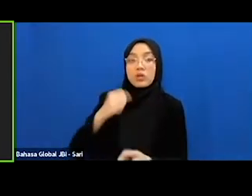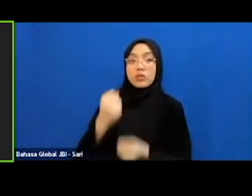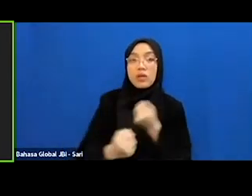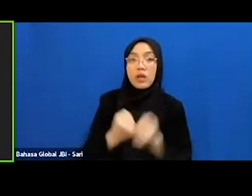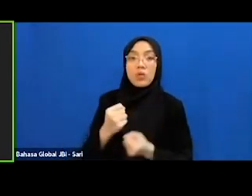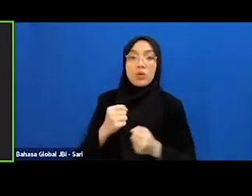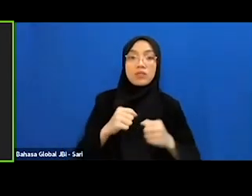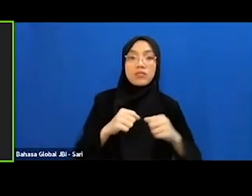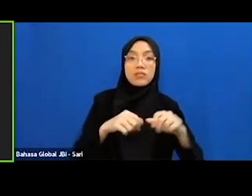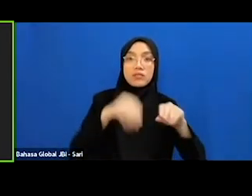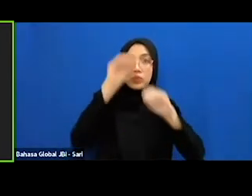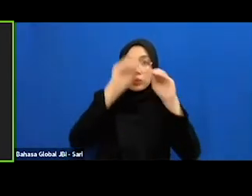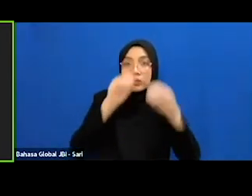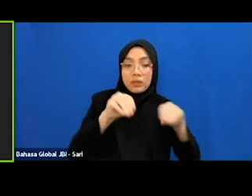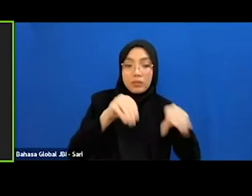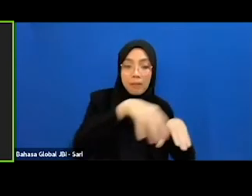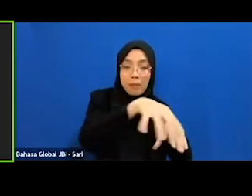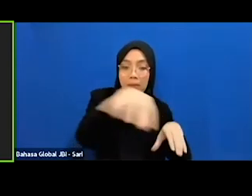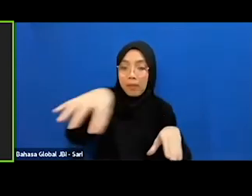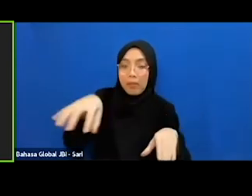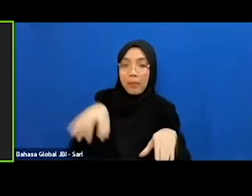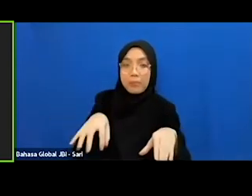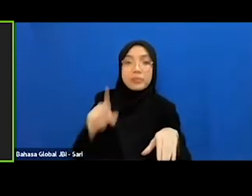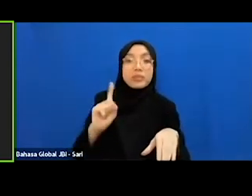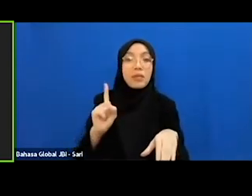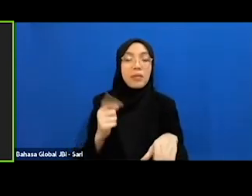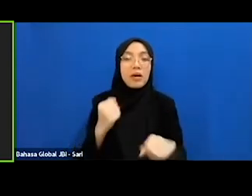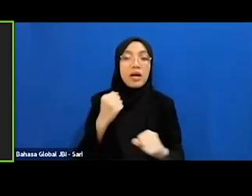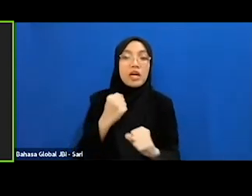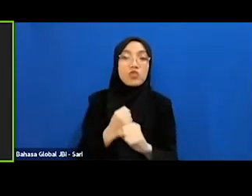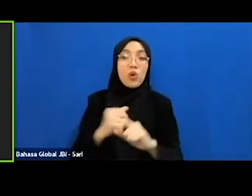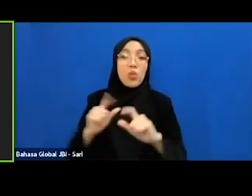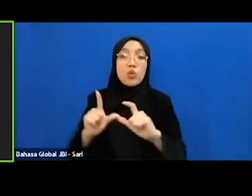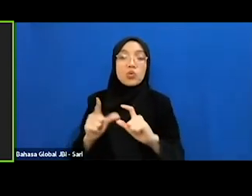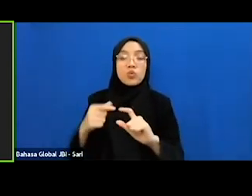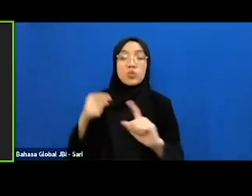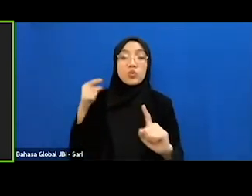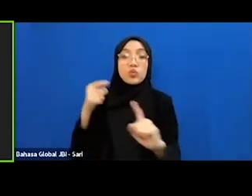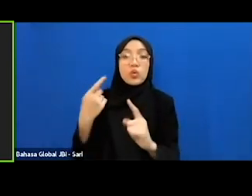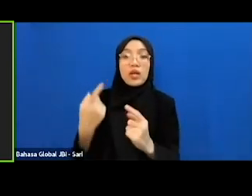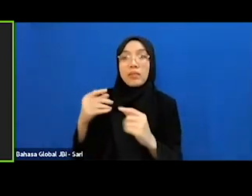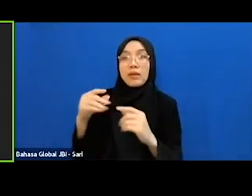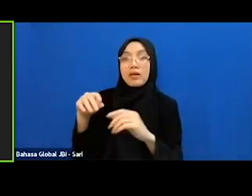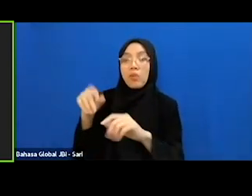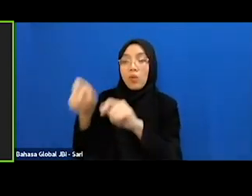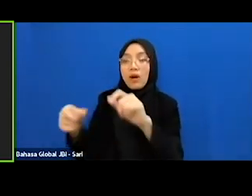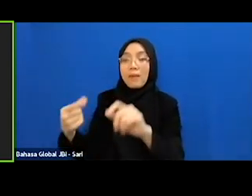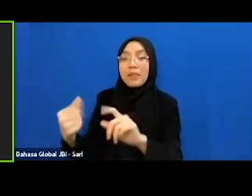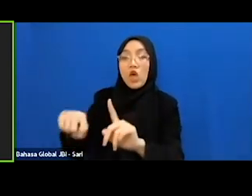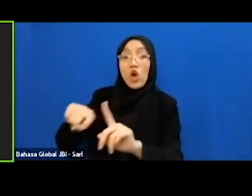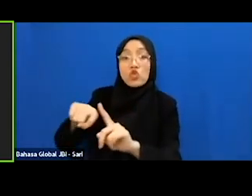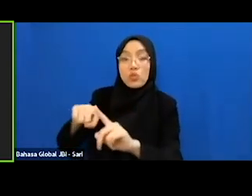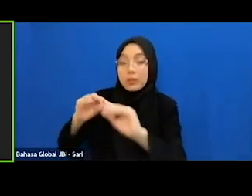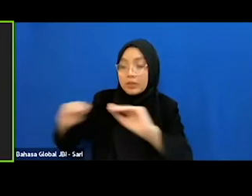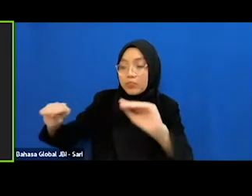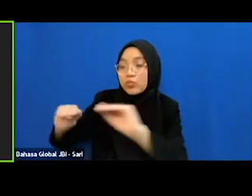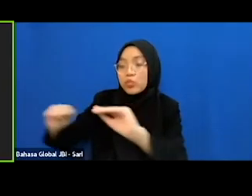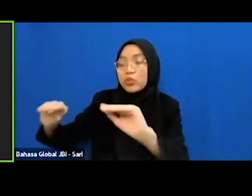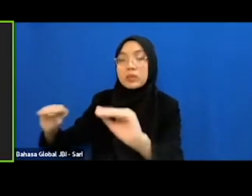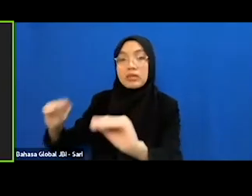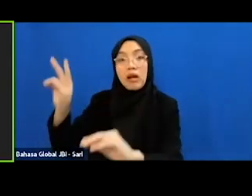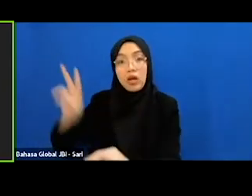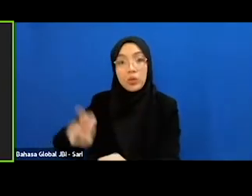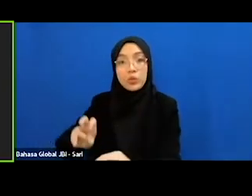pemetaan karena greenwashing ujung-ujungnya adalah pendidikan pada porsinya konsumen harus diberikan